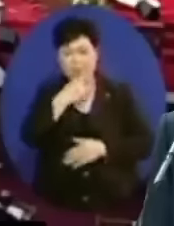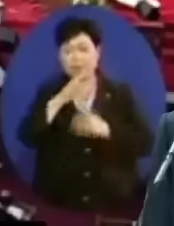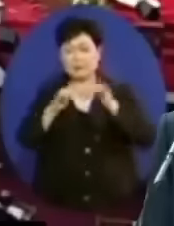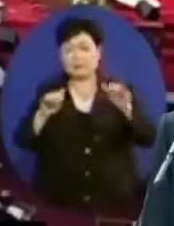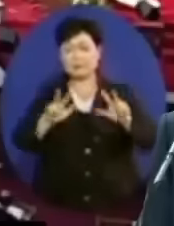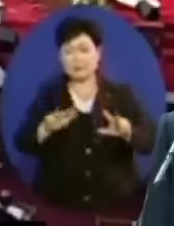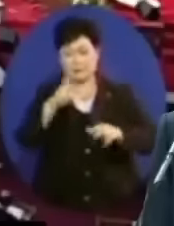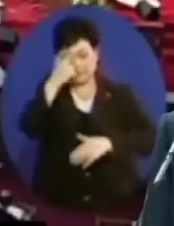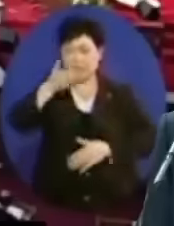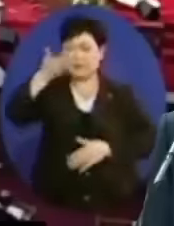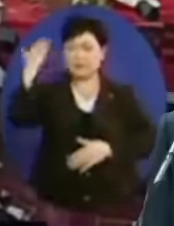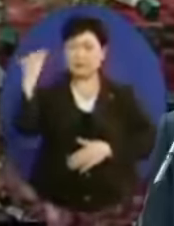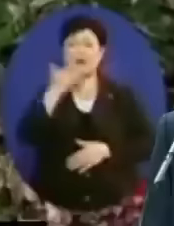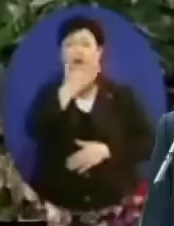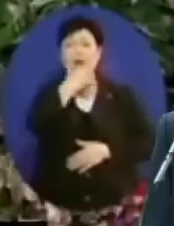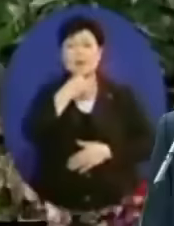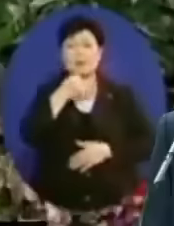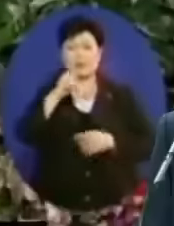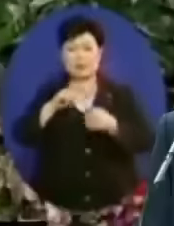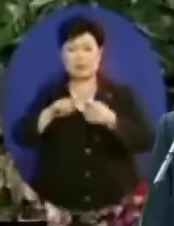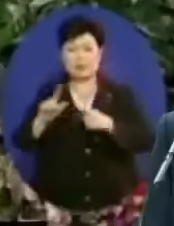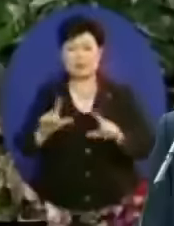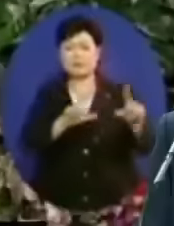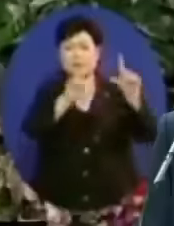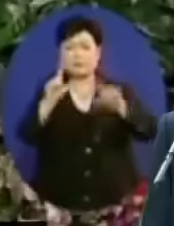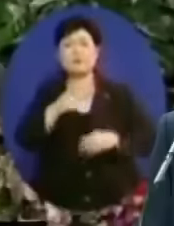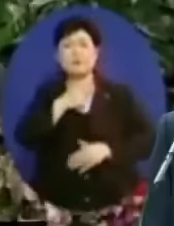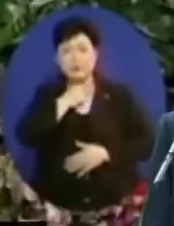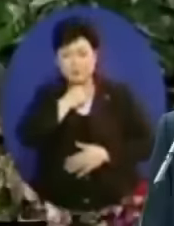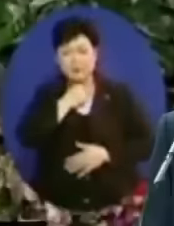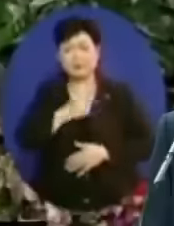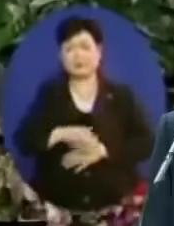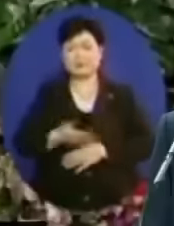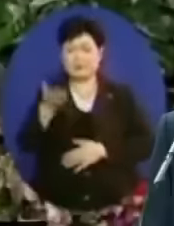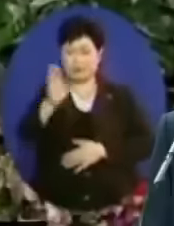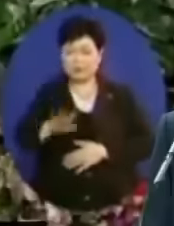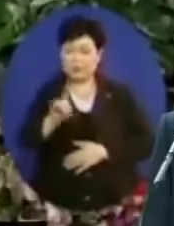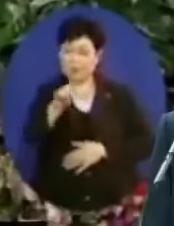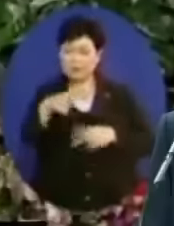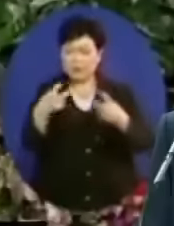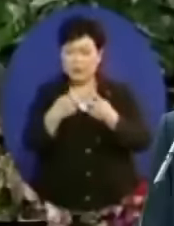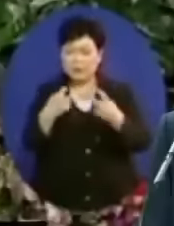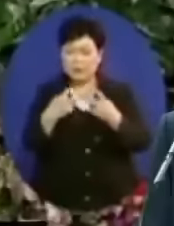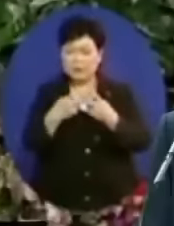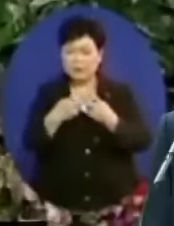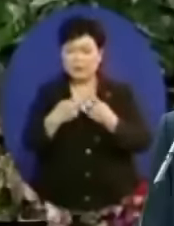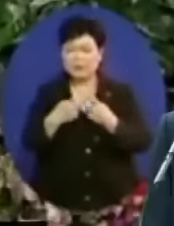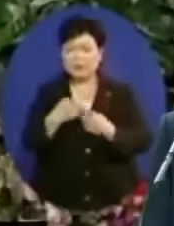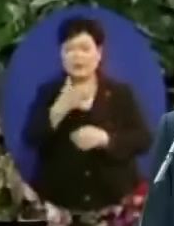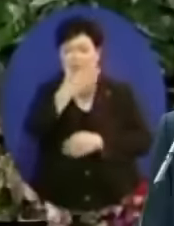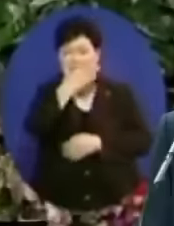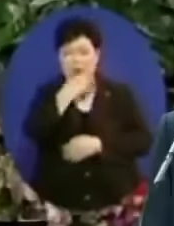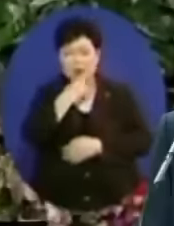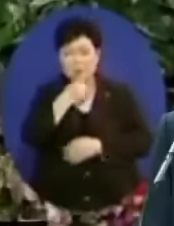지금이나 행복한 삶을 원합니다. 그런데 어떻게 하면 행복이 살아갈 수